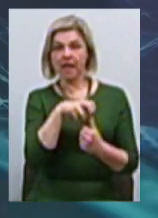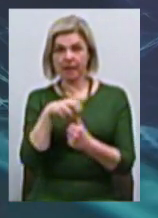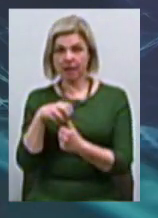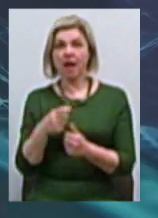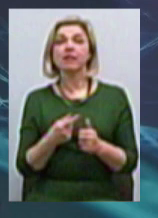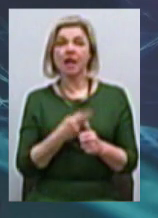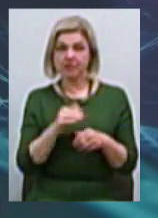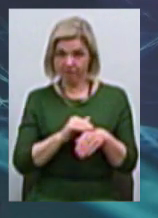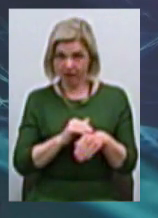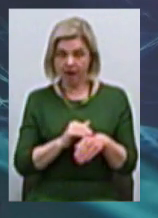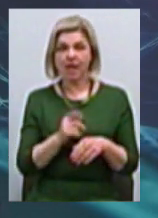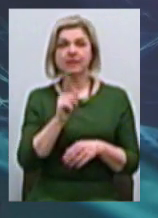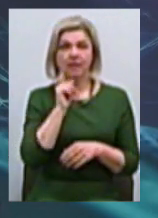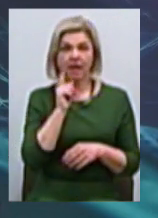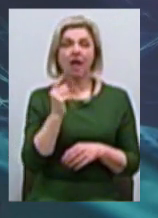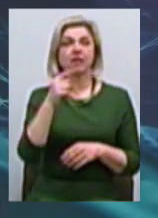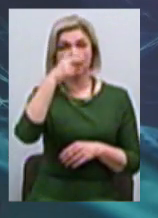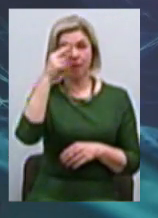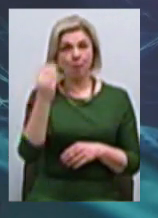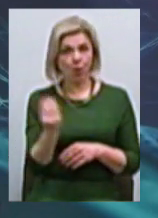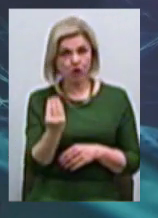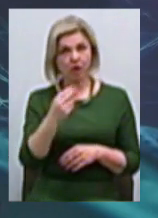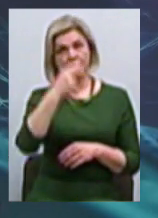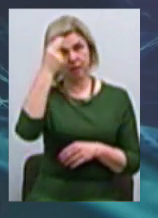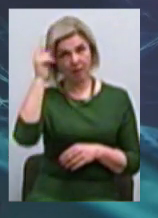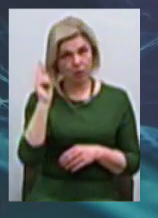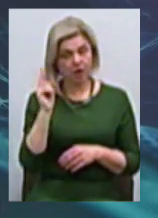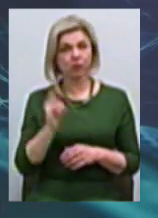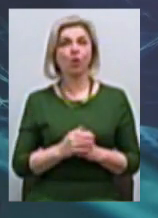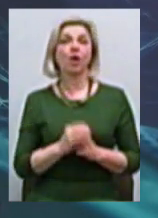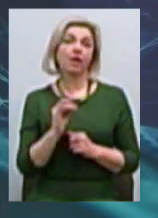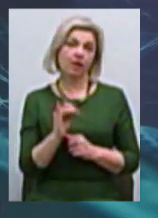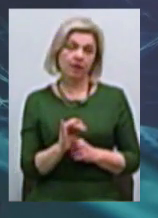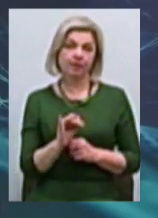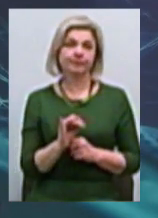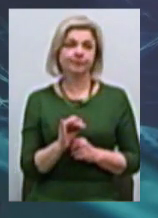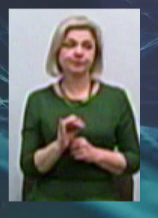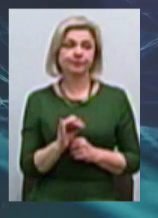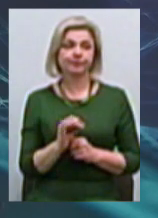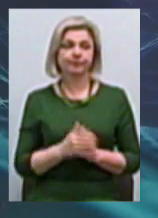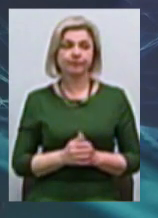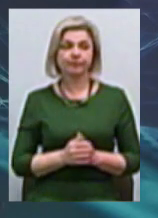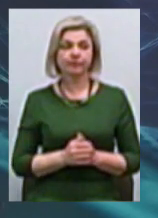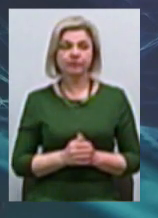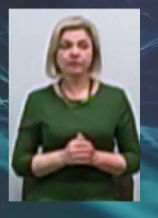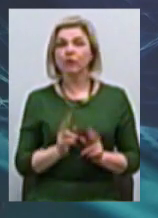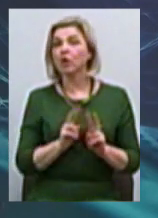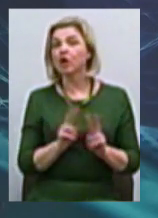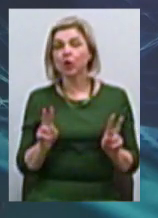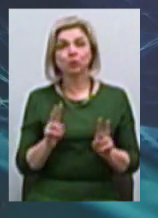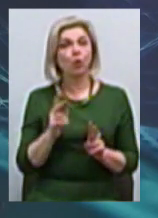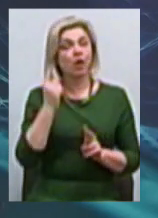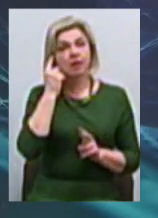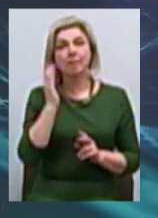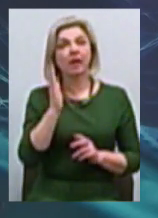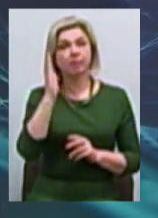называли однозначно. Это Зеленский, Тимошенко, Порошенко, Тимошенко. И как бы никто не предполагал